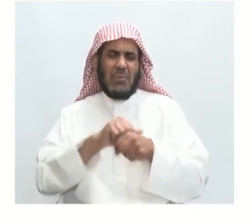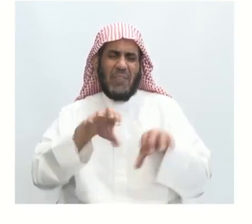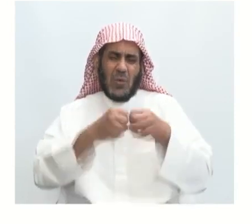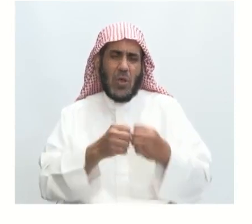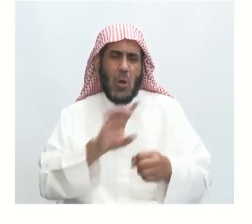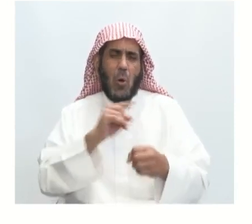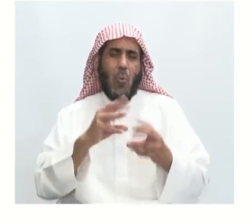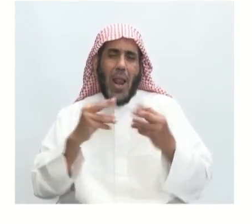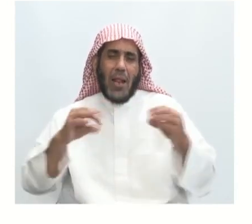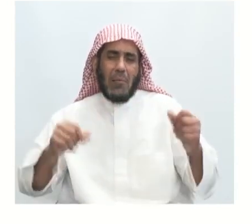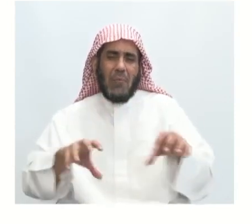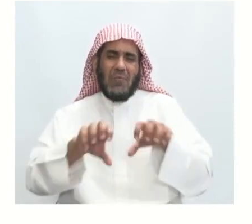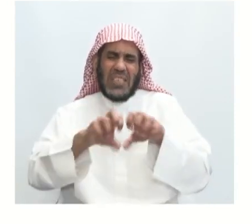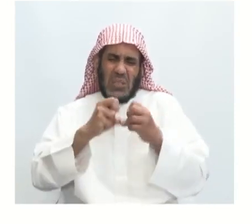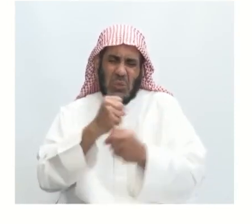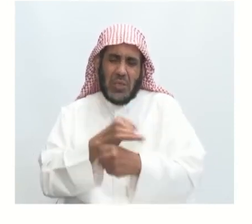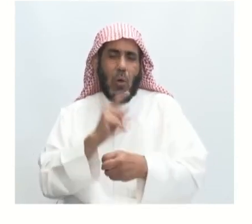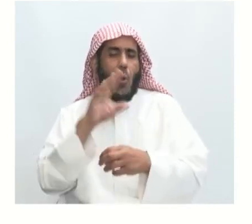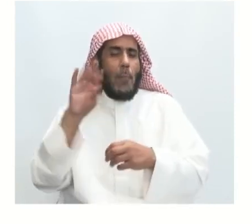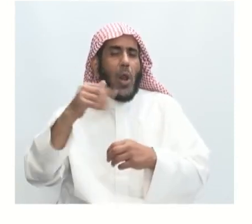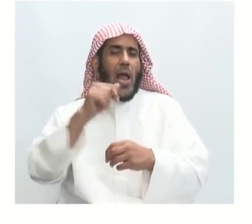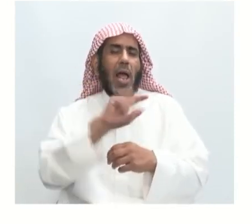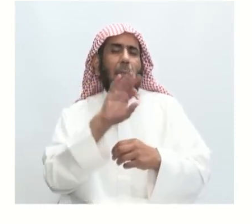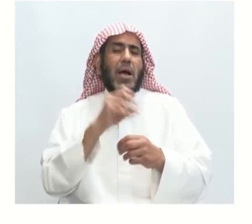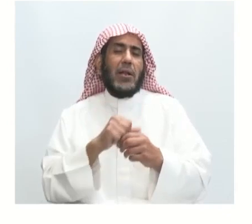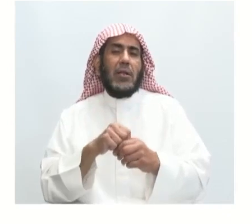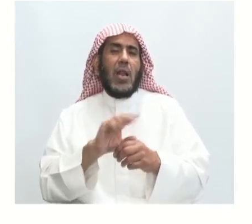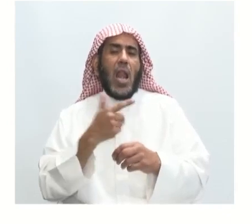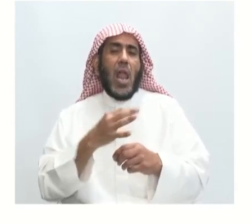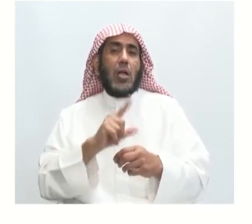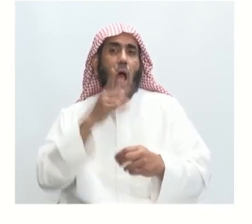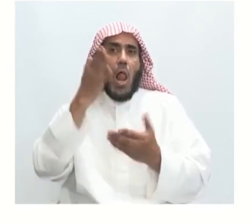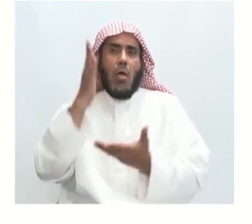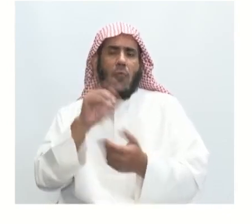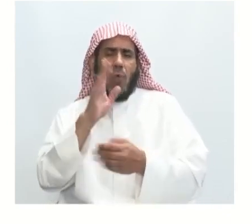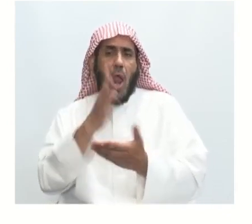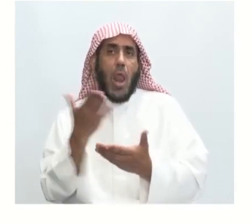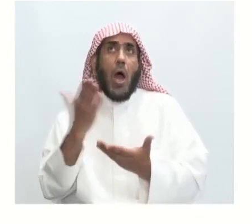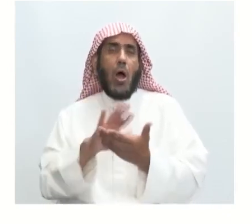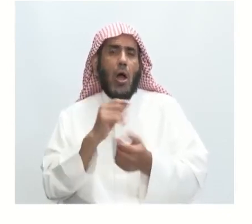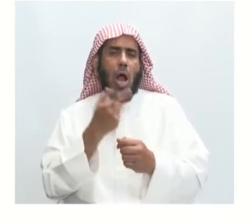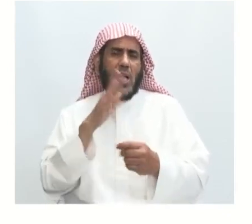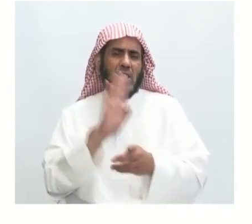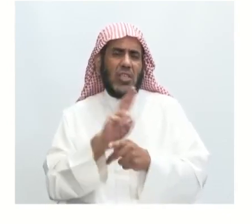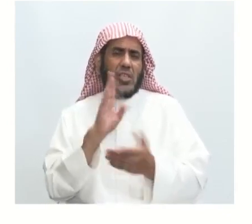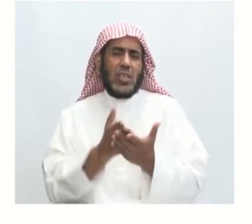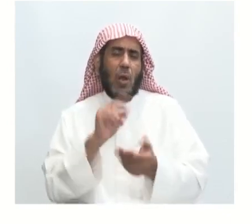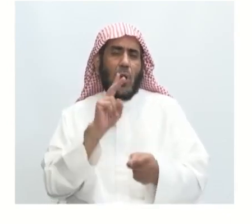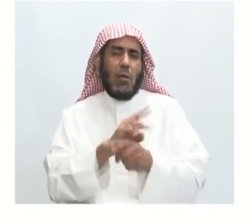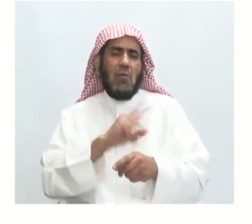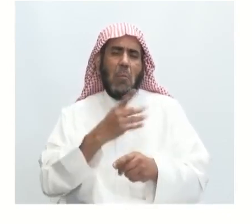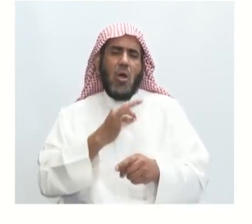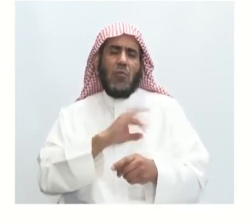ولا رطبا فتعصر وكقول ابي العلاء المعري لا تحلفن على صدق ولا كذب فما